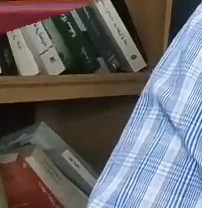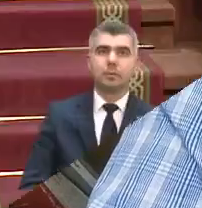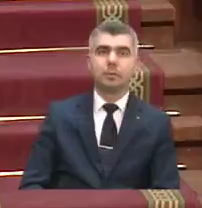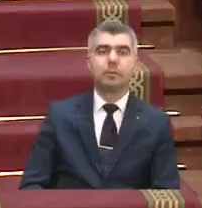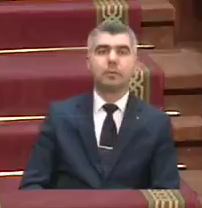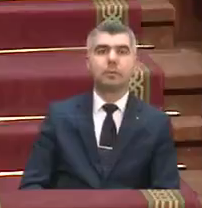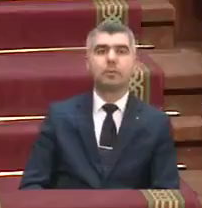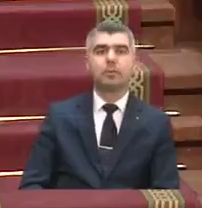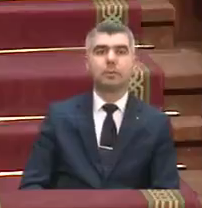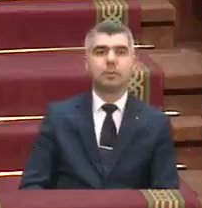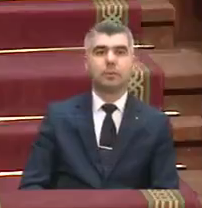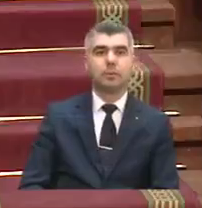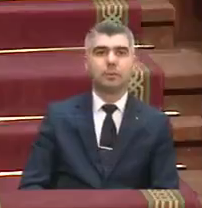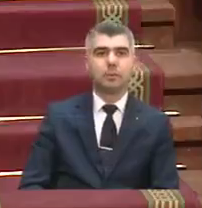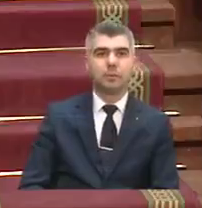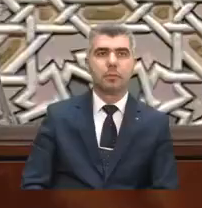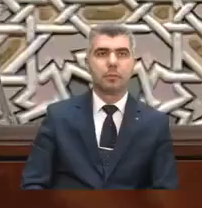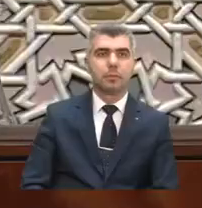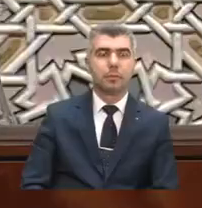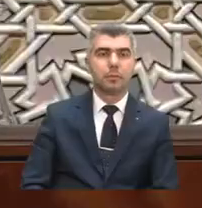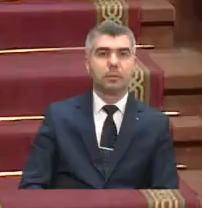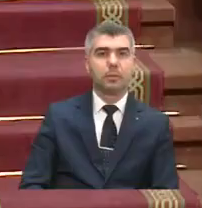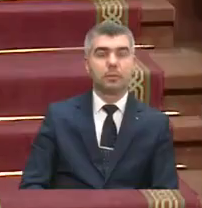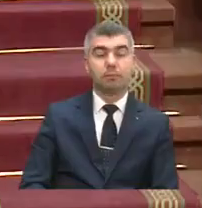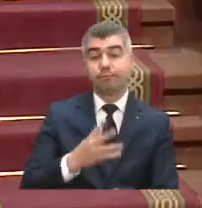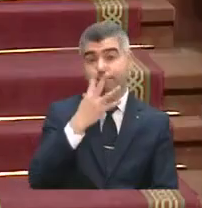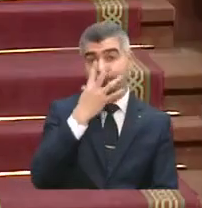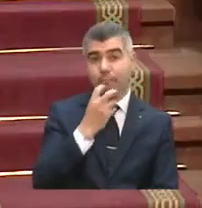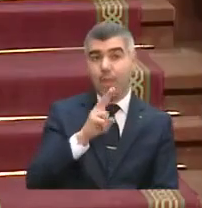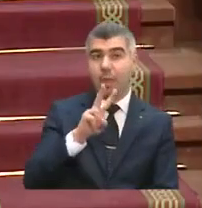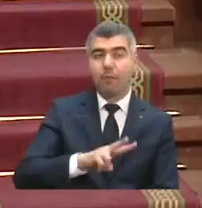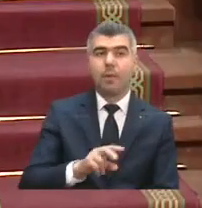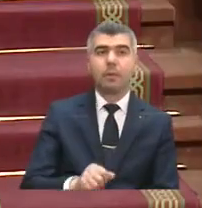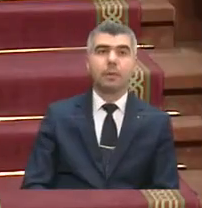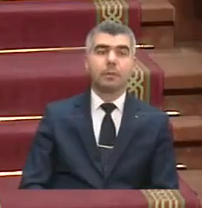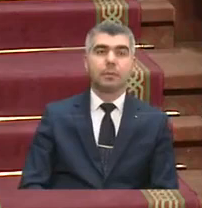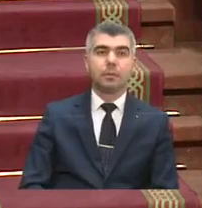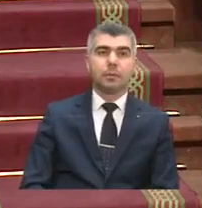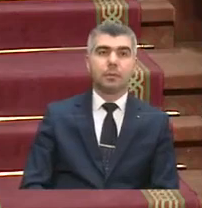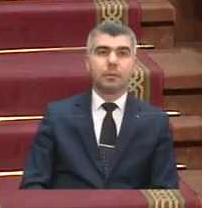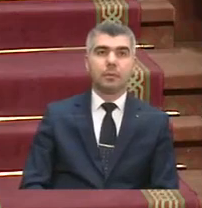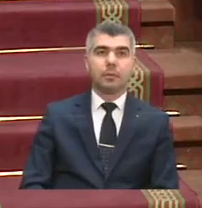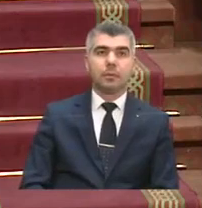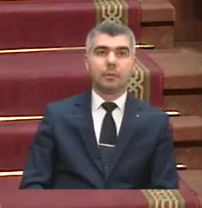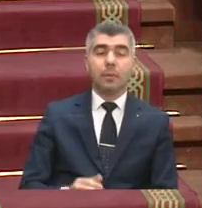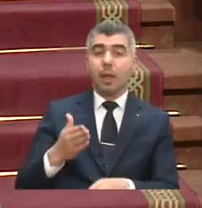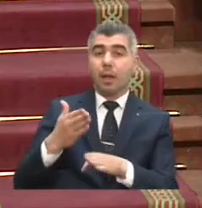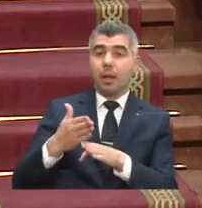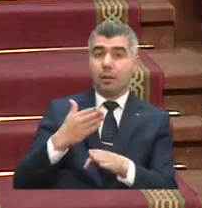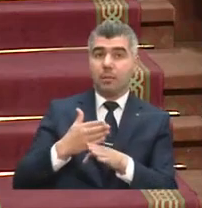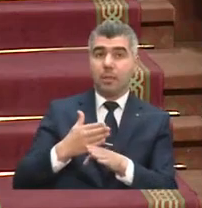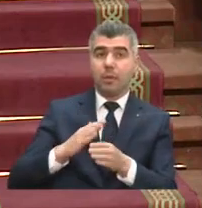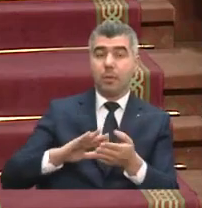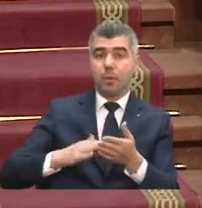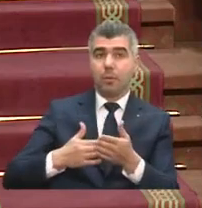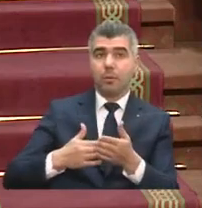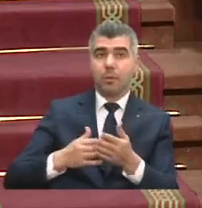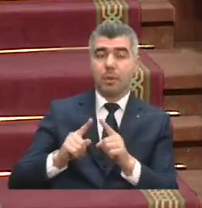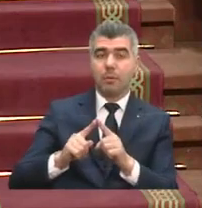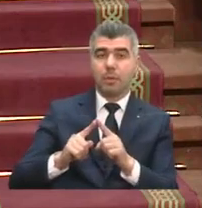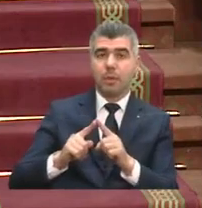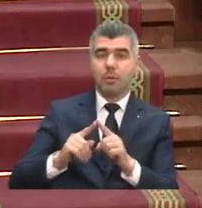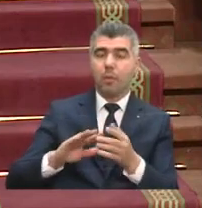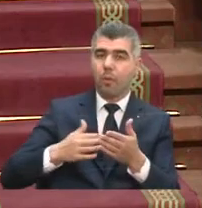أكثر. نعم، مع الأسف كنا نعتقد بأننا قطعنا أشواط،